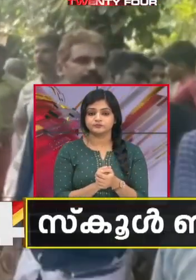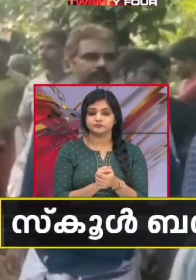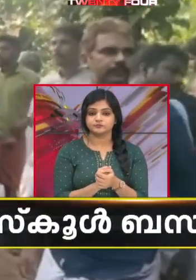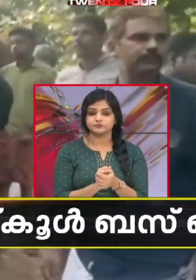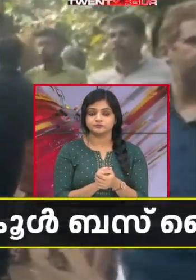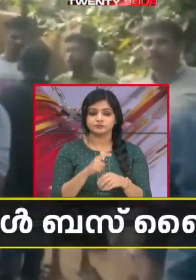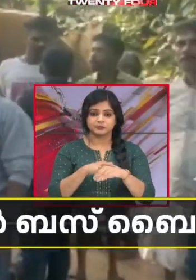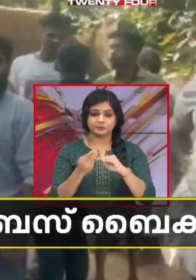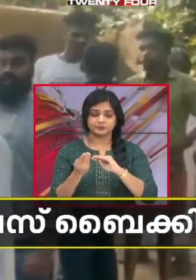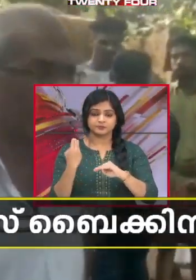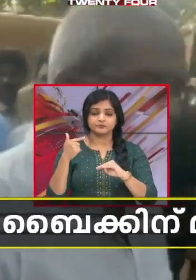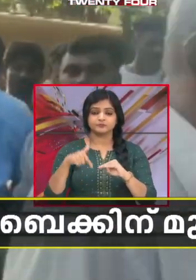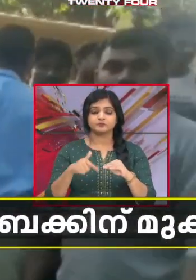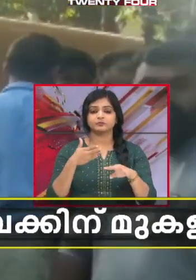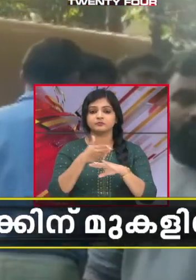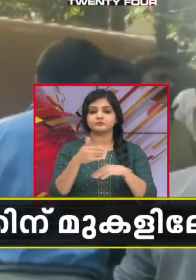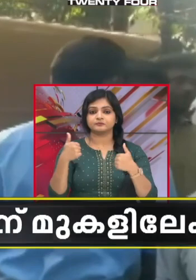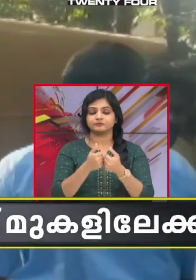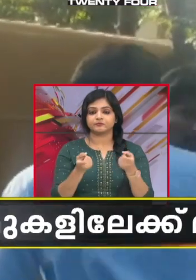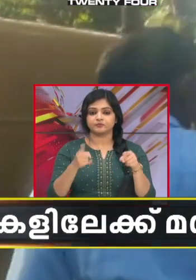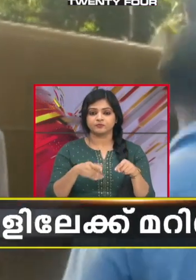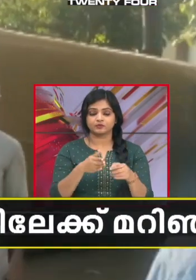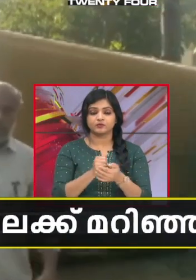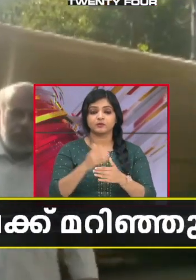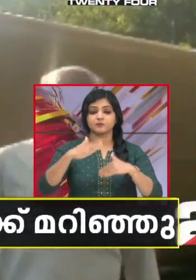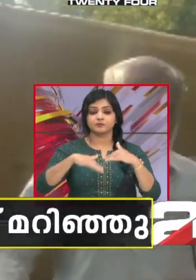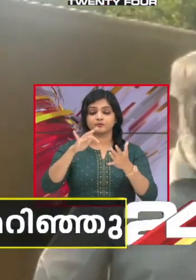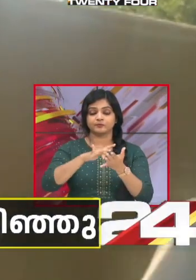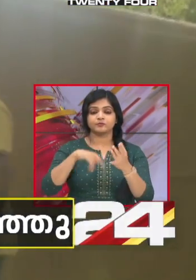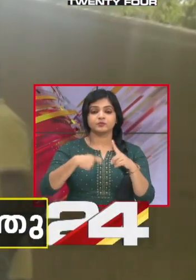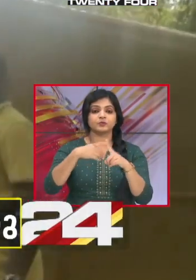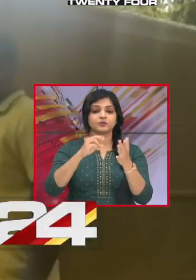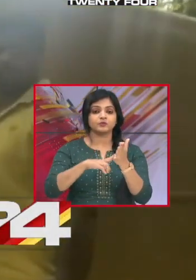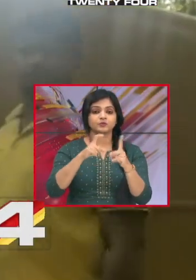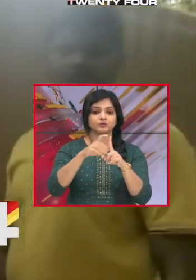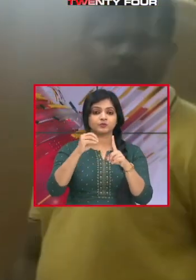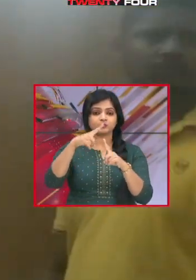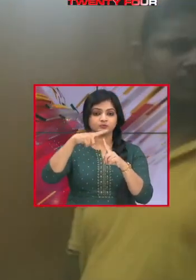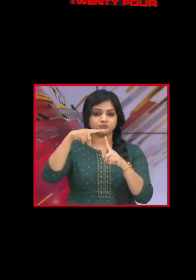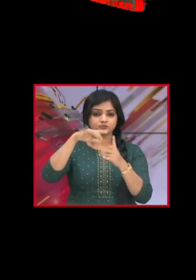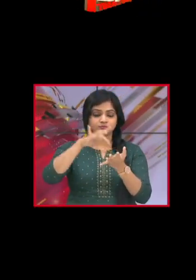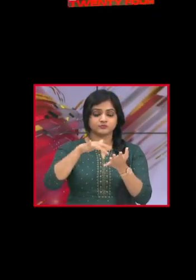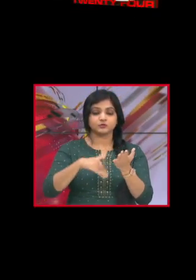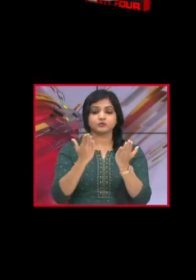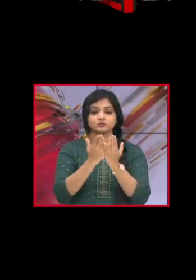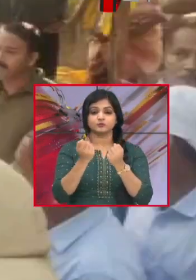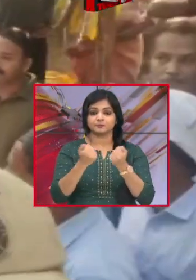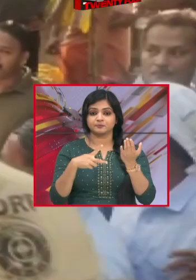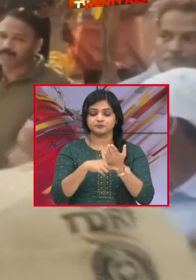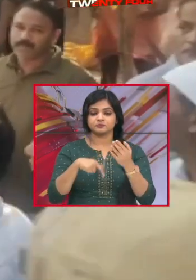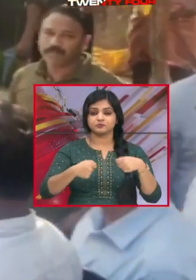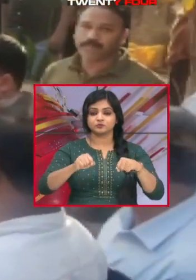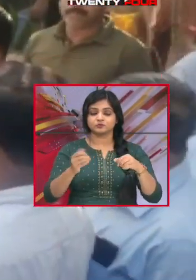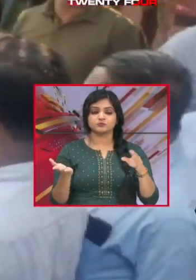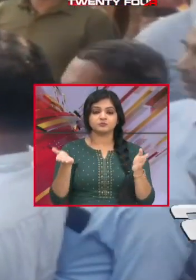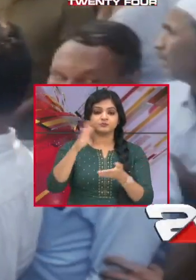വിജിത അല്പസമയം മുൻപാണ് ഈ അപകടം ഉണ്ടായിട്ടുണ്ടായിരുന്നത് മലപ്പുറം കൊണ്ടോട്ടിക്കടുത്തുള്ള പുളിക്കലിലാണ് സ്കൂൾ ബസ് സ്കൂട്ടറിന് മുകളിലേക്ക് മറിഞ്ഞ